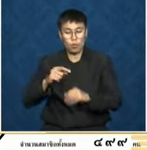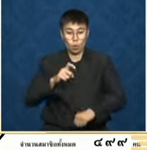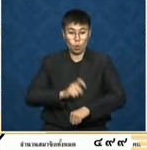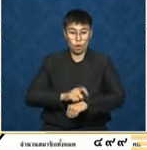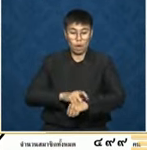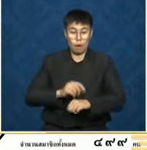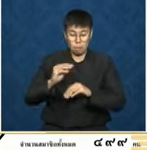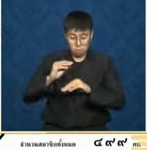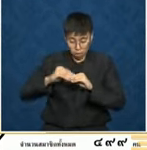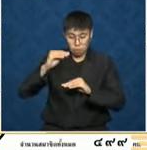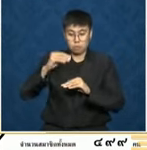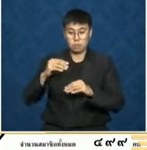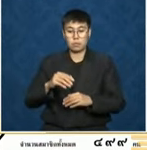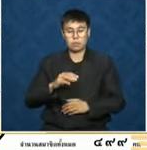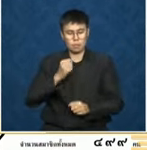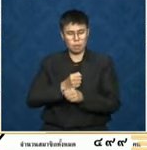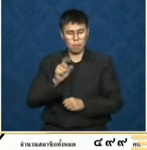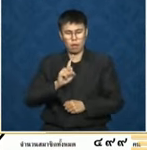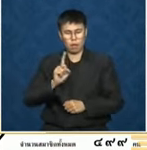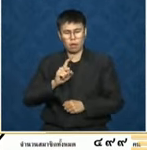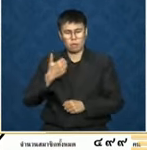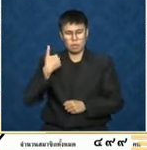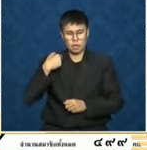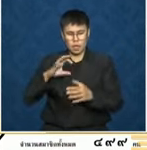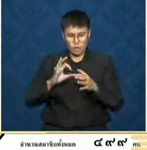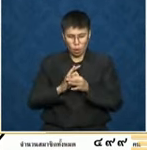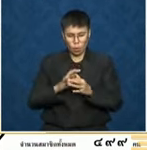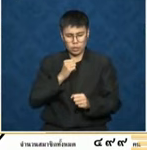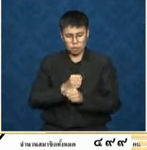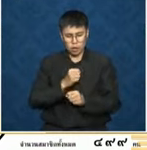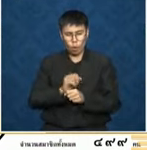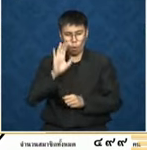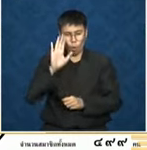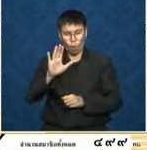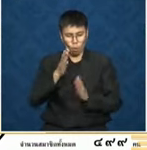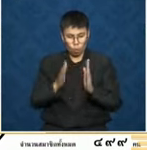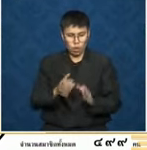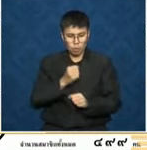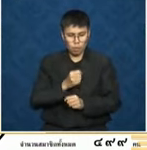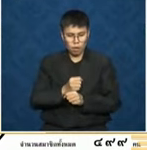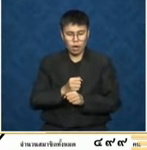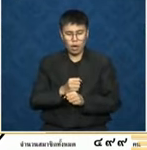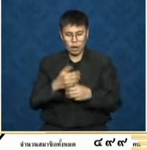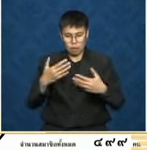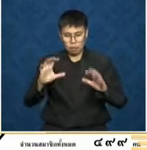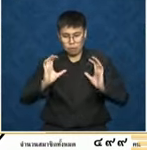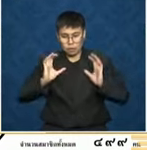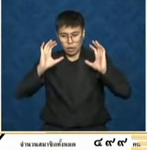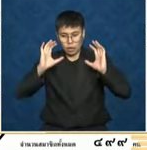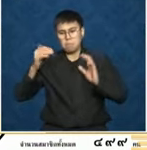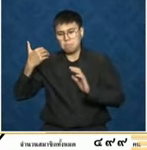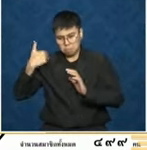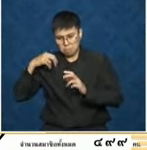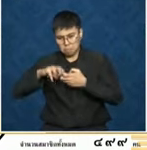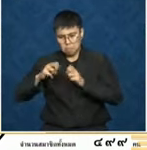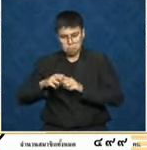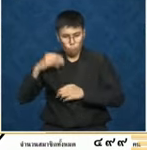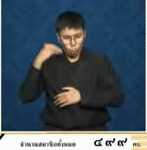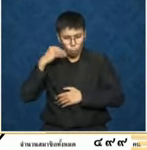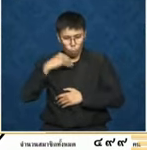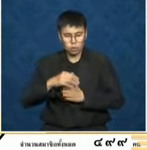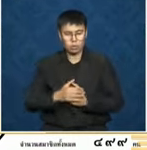นก็จะนำไปสู่ประสิทธิภาพต่างๆในการทำงานของผู้รับเหมาแล้วก็ส่วนราชการเนี่ยมีปัญหามากๆนะครับ